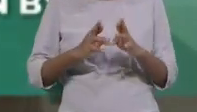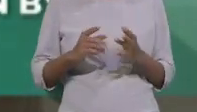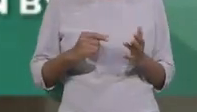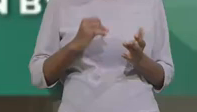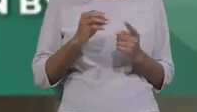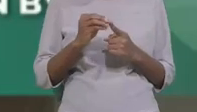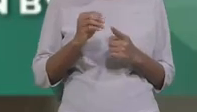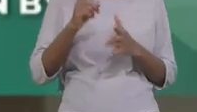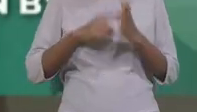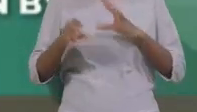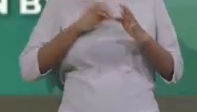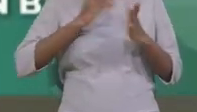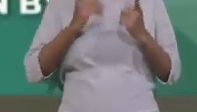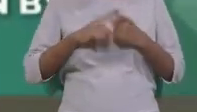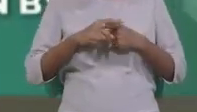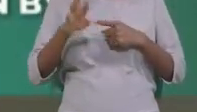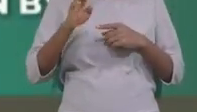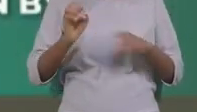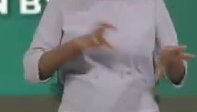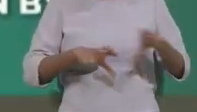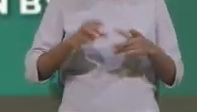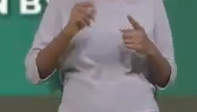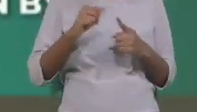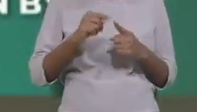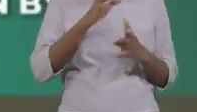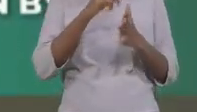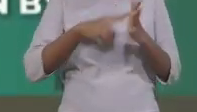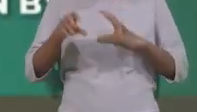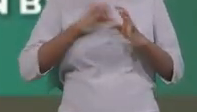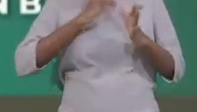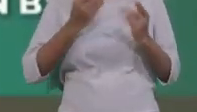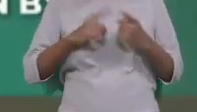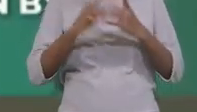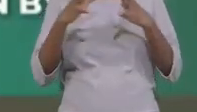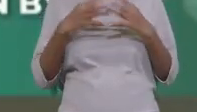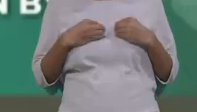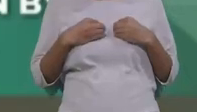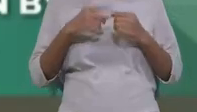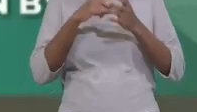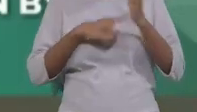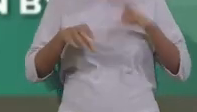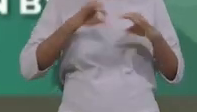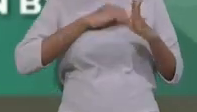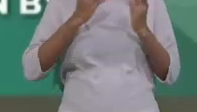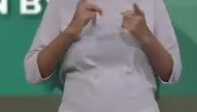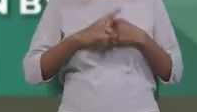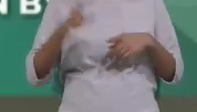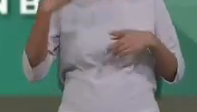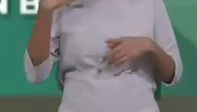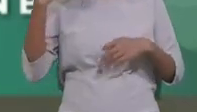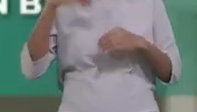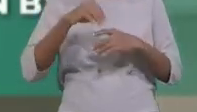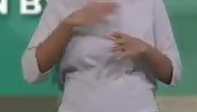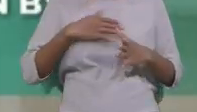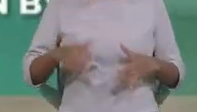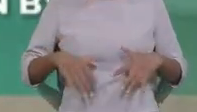Comment je vais répondre ça? Comment je peux réagir? Comment est-ce que je dois accepter? Comment je